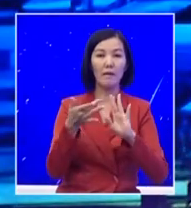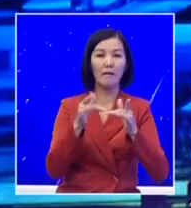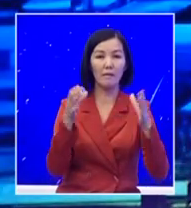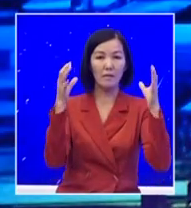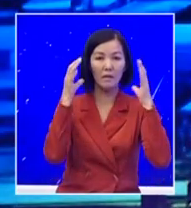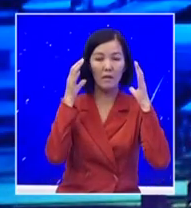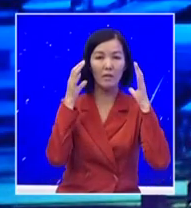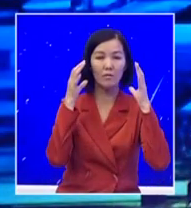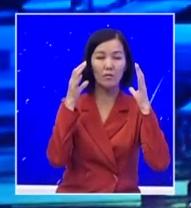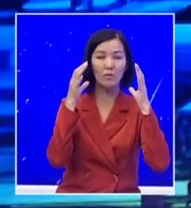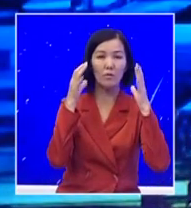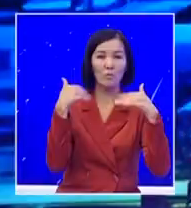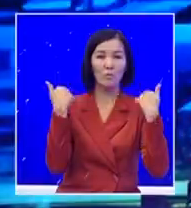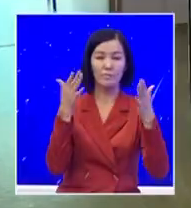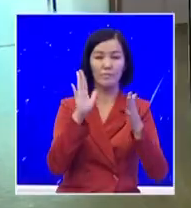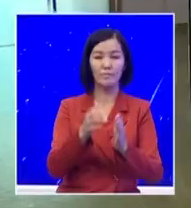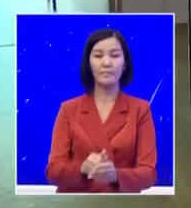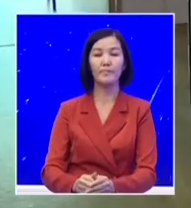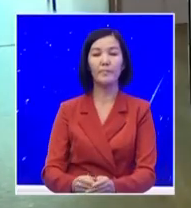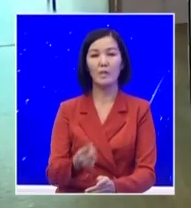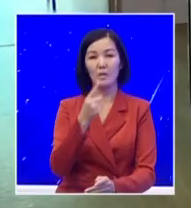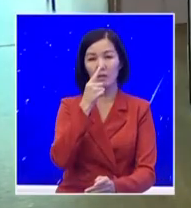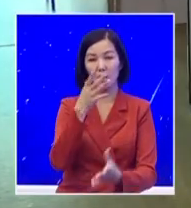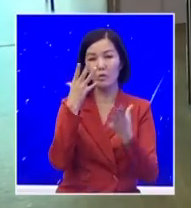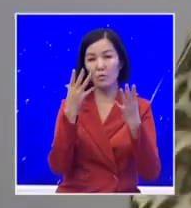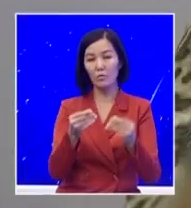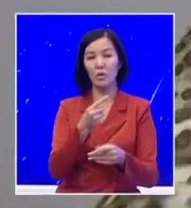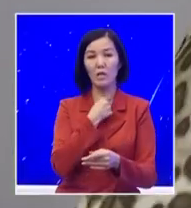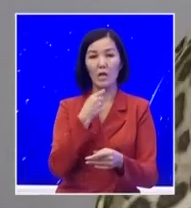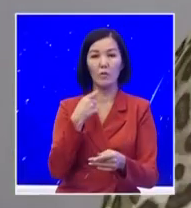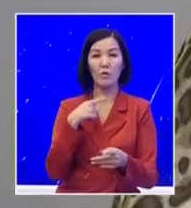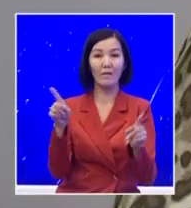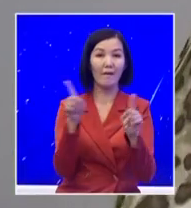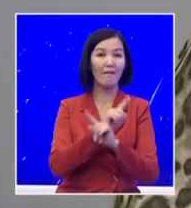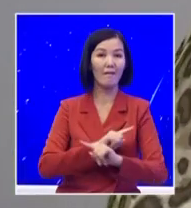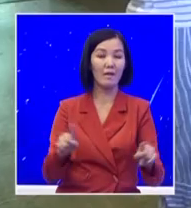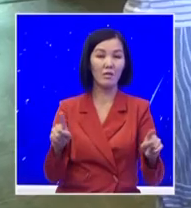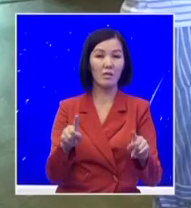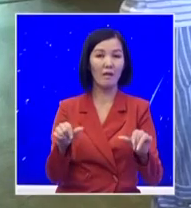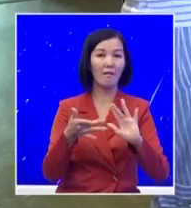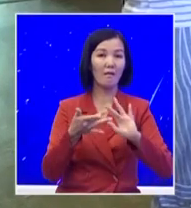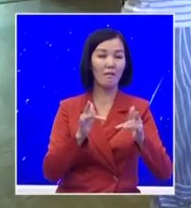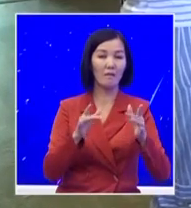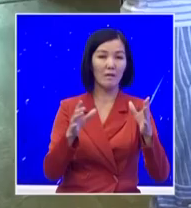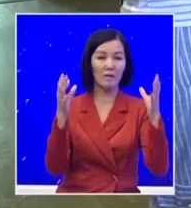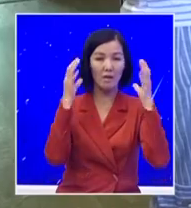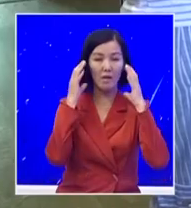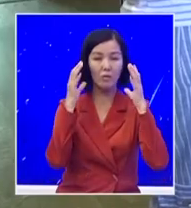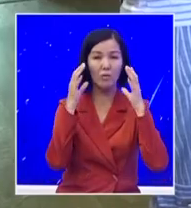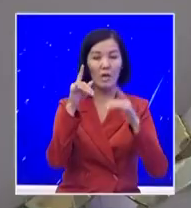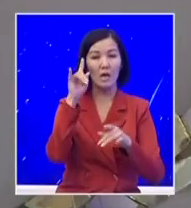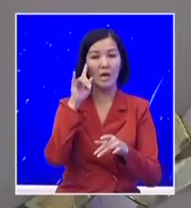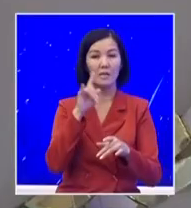радио тыңдарманмен қауышады. Жақын күндерде Талдықорғанда ерекше интернет радио іске қосылады. Қазақ және орыс тілдерінде